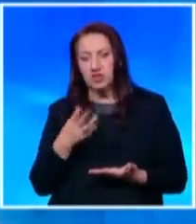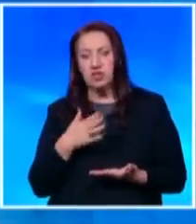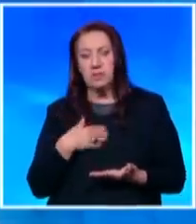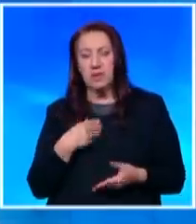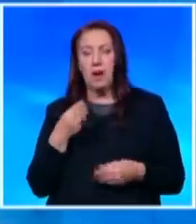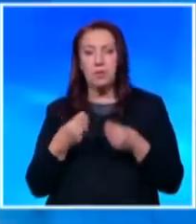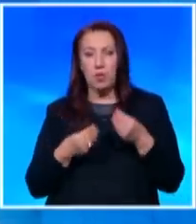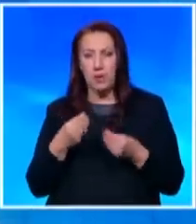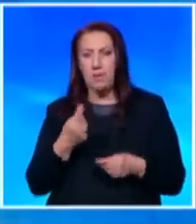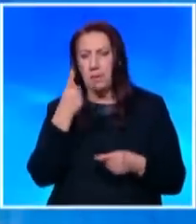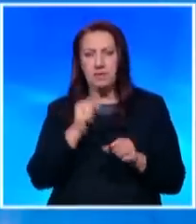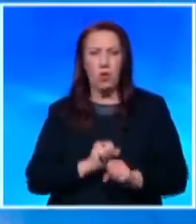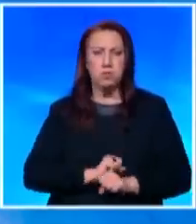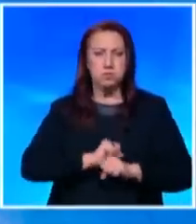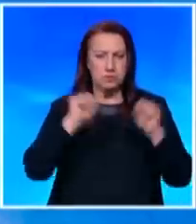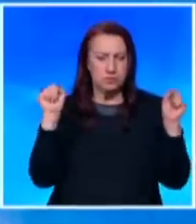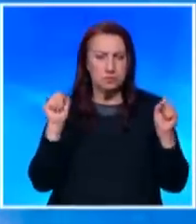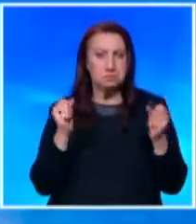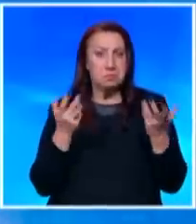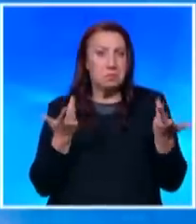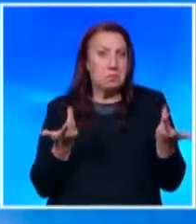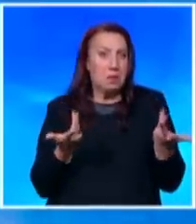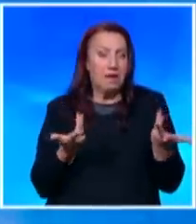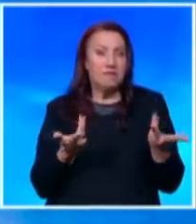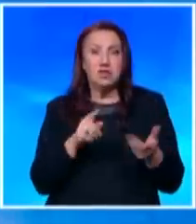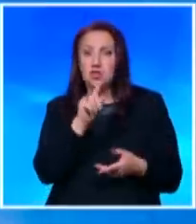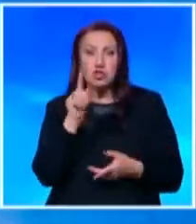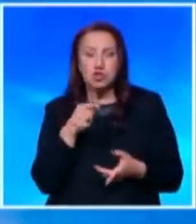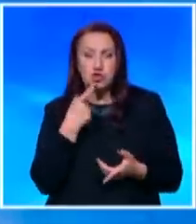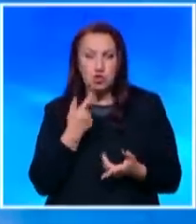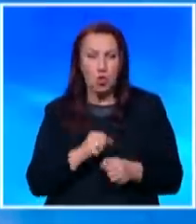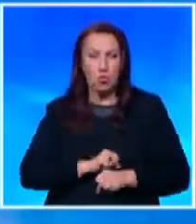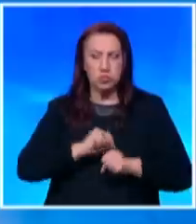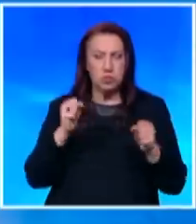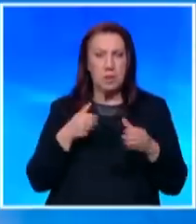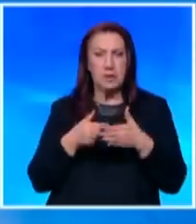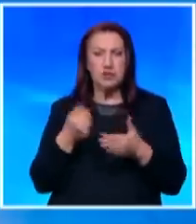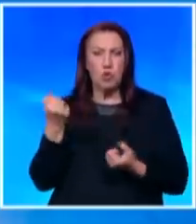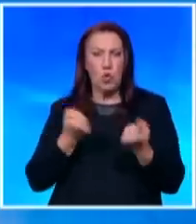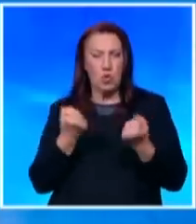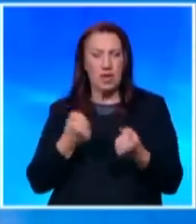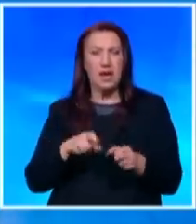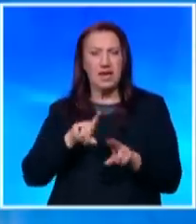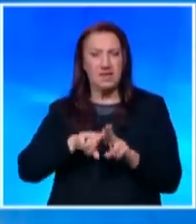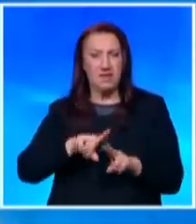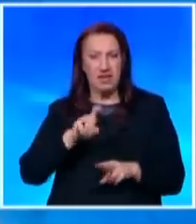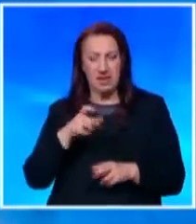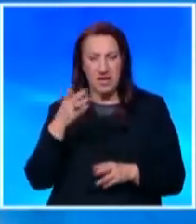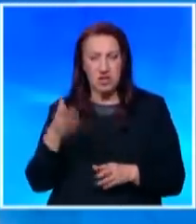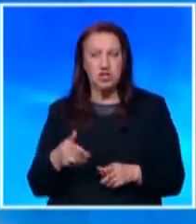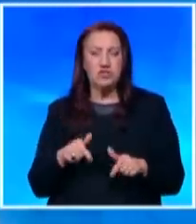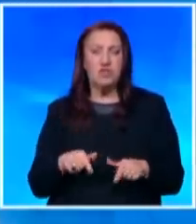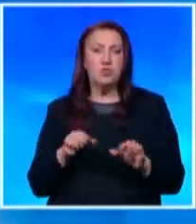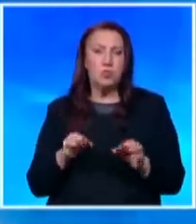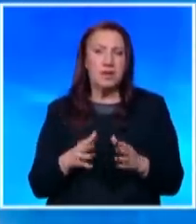взрив. Какъв беше, защо беше, до момента ние не знаем. И в момента за мен изключително силна ролята